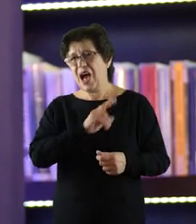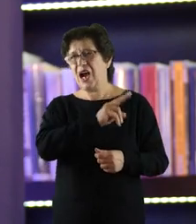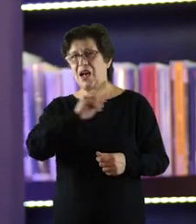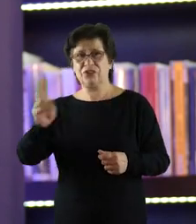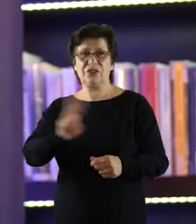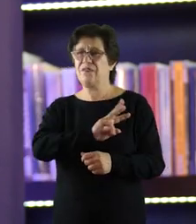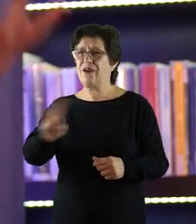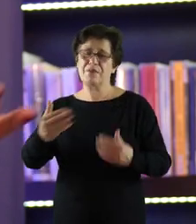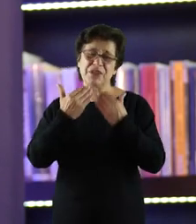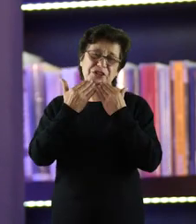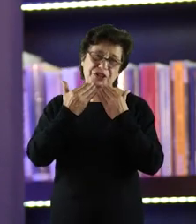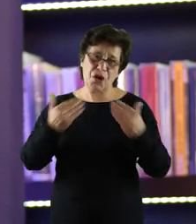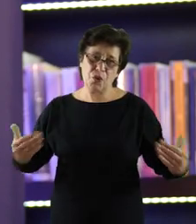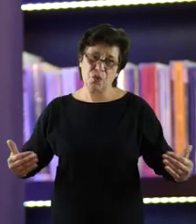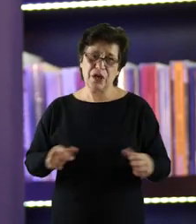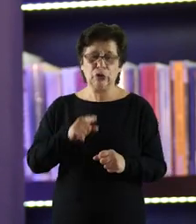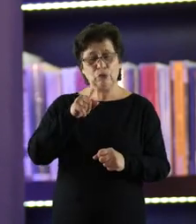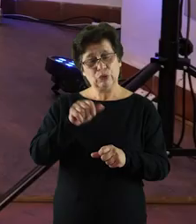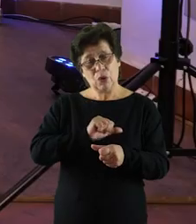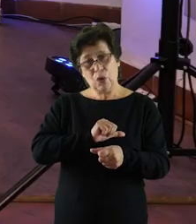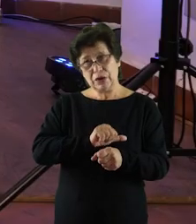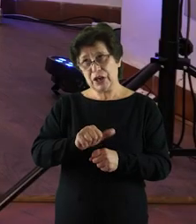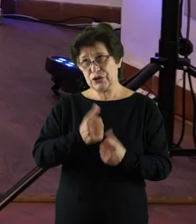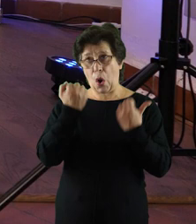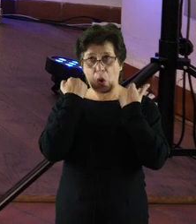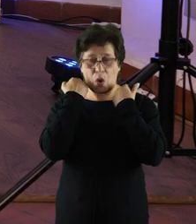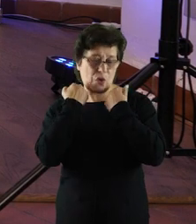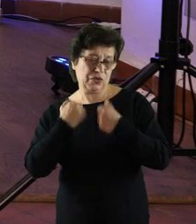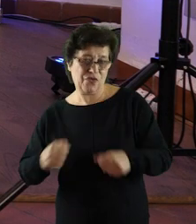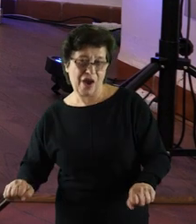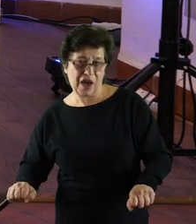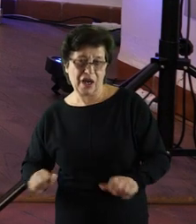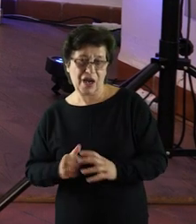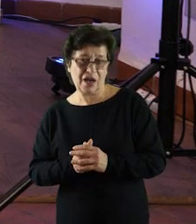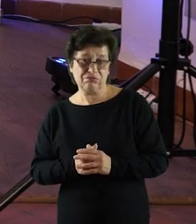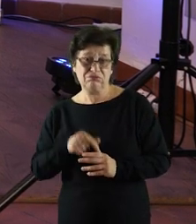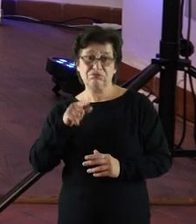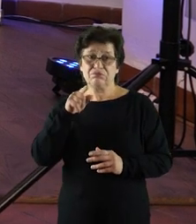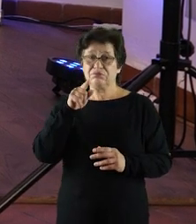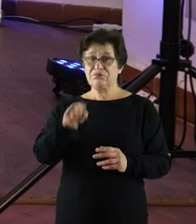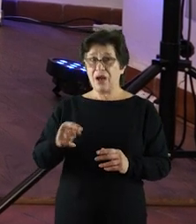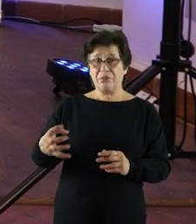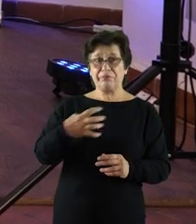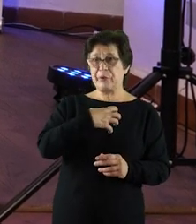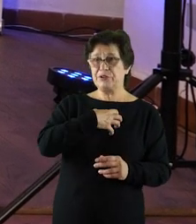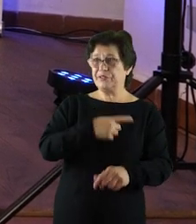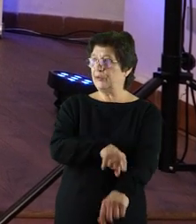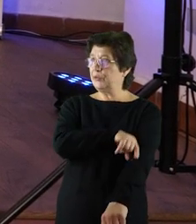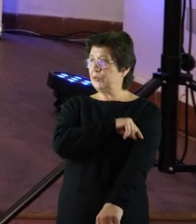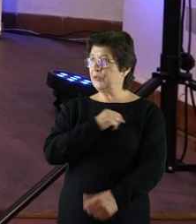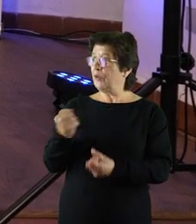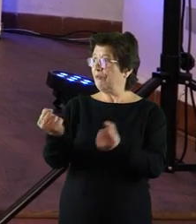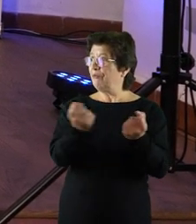bo to jest gest przyjaźni i odwagi. Podziwiam, że wytrzymaliście tak długo, bo to nie było wcale łatwe spotkanie. To druga sprawa.